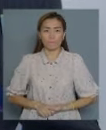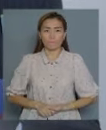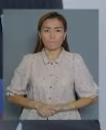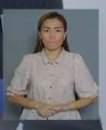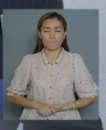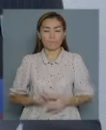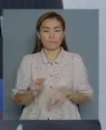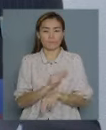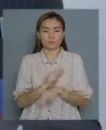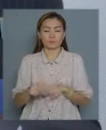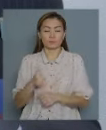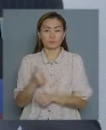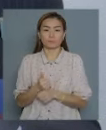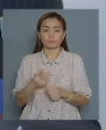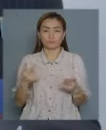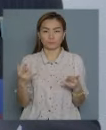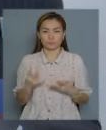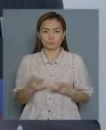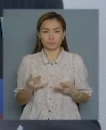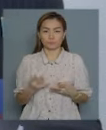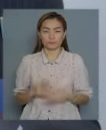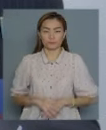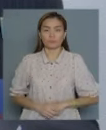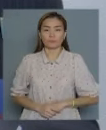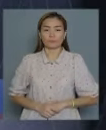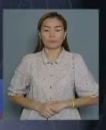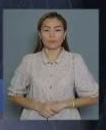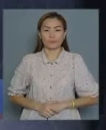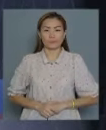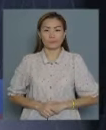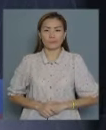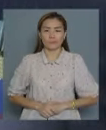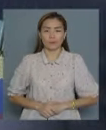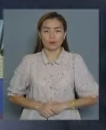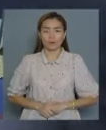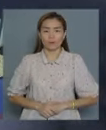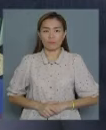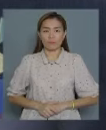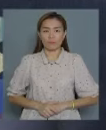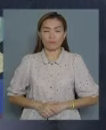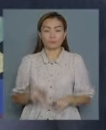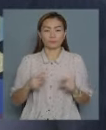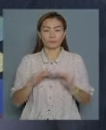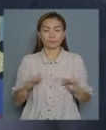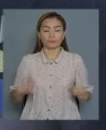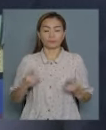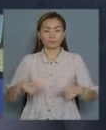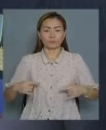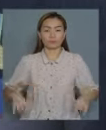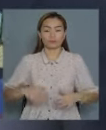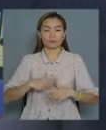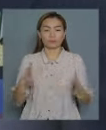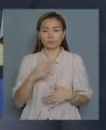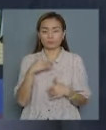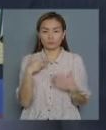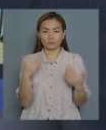алдап. Не болмаңыз? Алдан барыңыз дейміз. Отбасы көбейе берсін, біздерің жолымызды ғып.